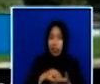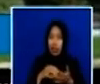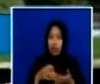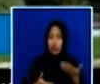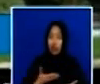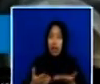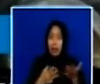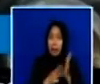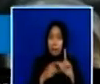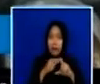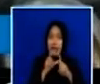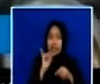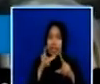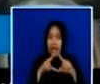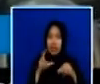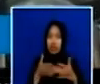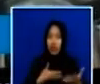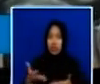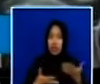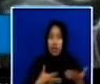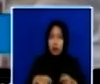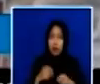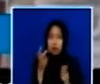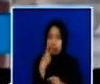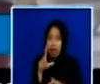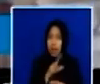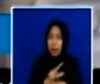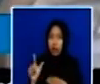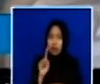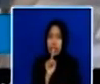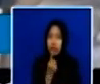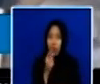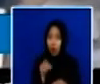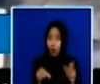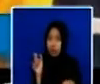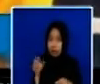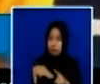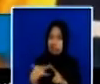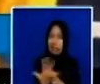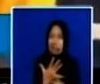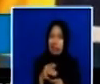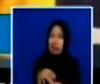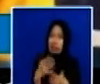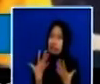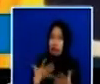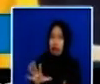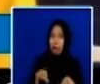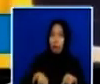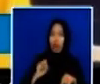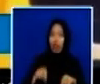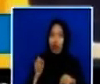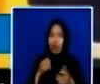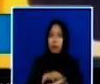koleganya Hai terbongkarnya kasus ini berawal dari laporan Seorang warga yang kehilangan motor saat shalat jumat di sebuah masjid